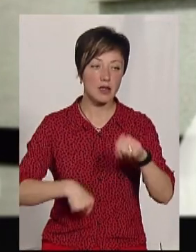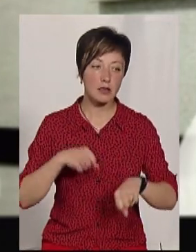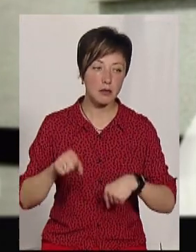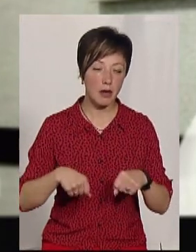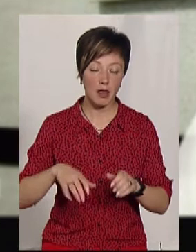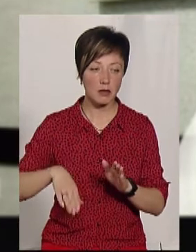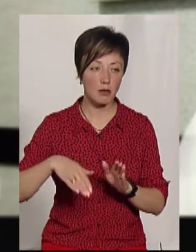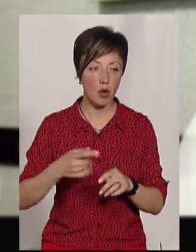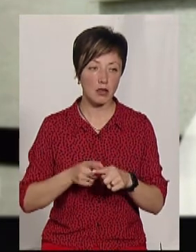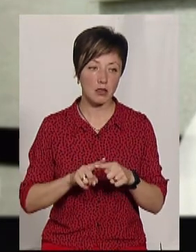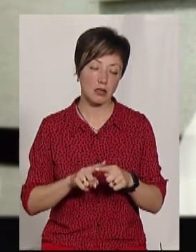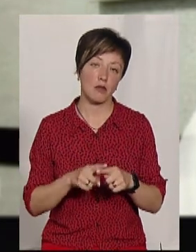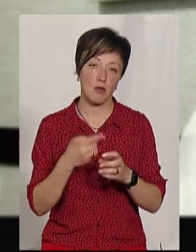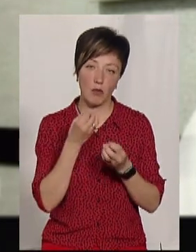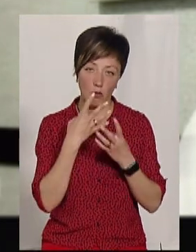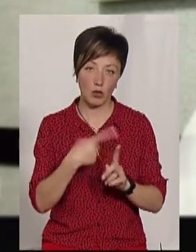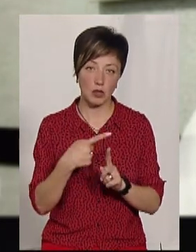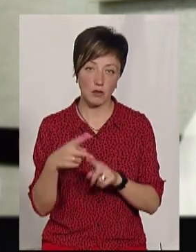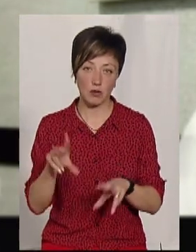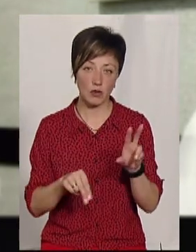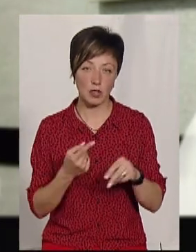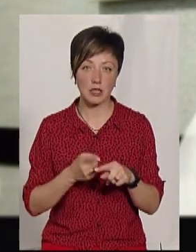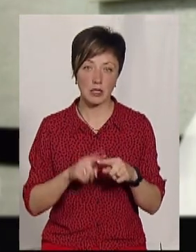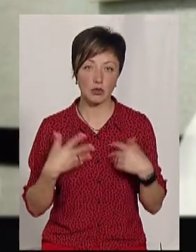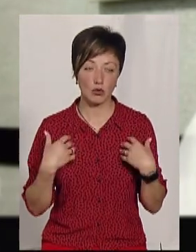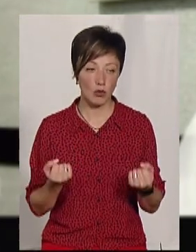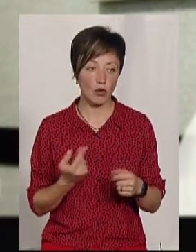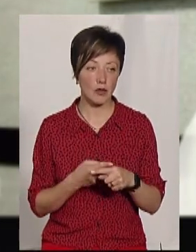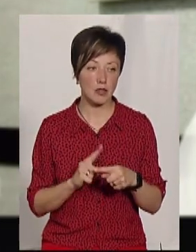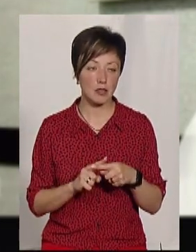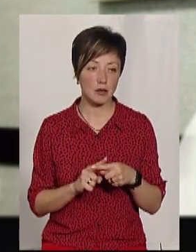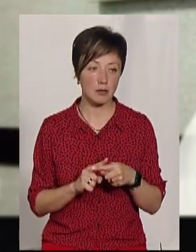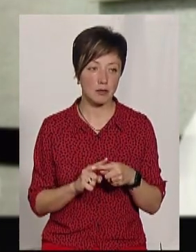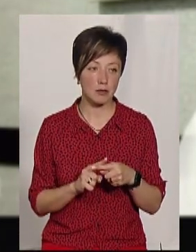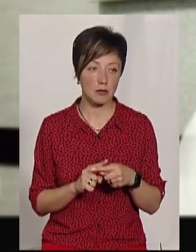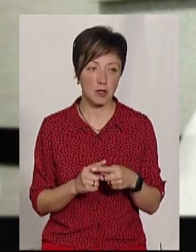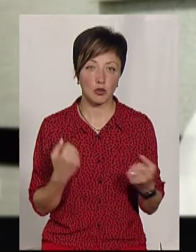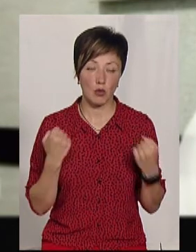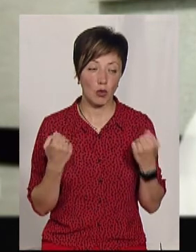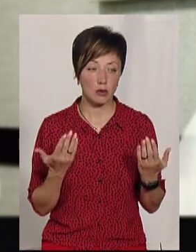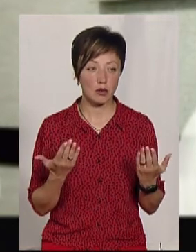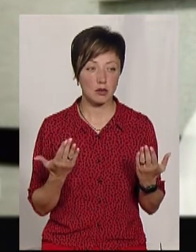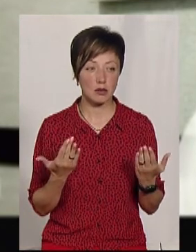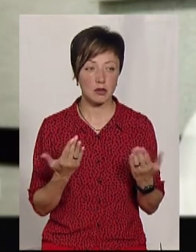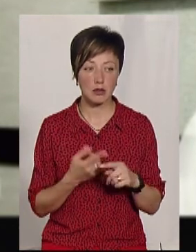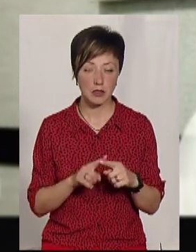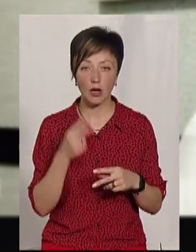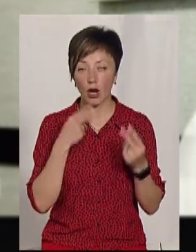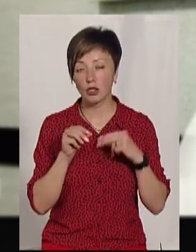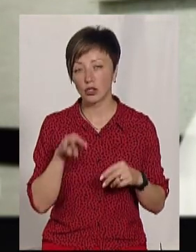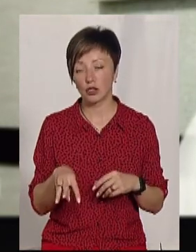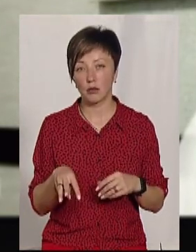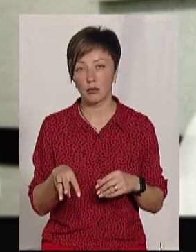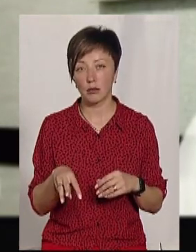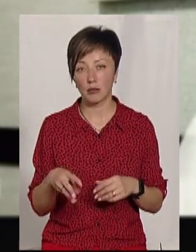велосипеди, на самокати. Це теж дуже позитивно, я вважаю, тому що це здоров'я, це спорт, це однозначно краще,